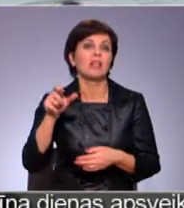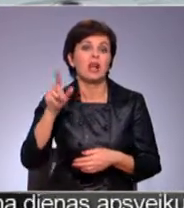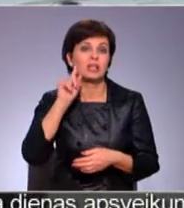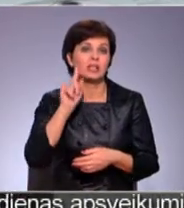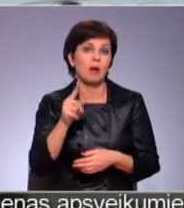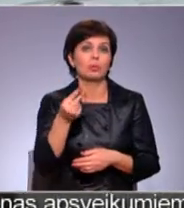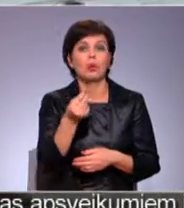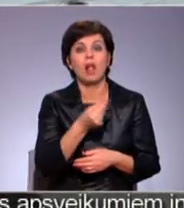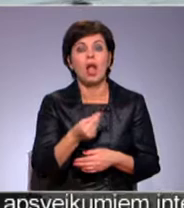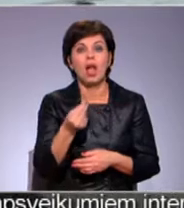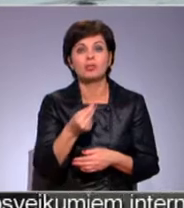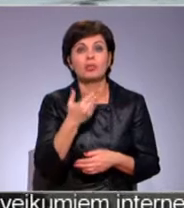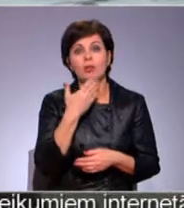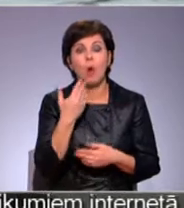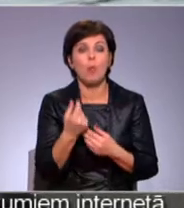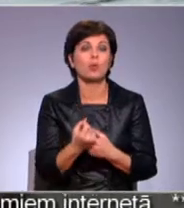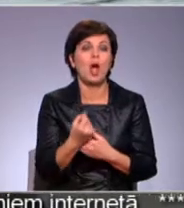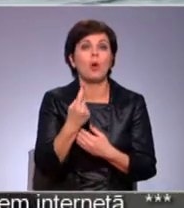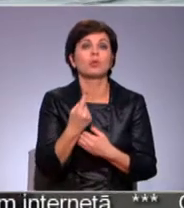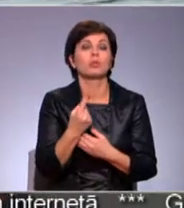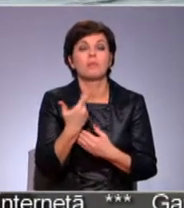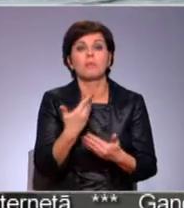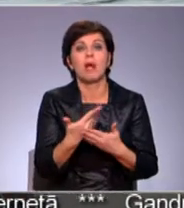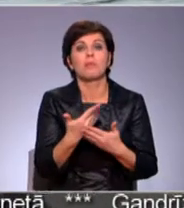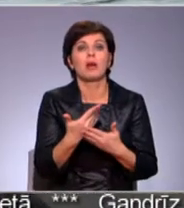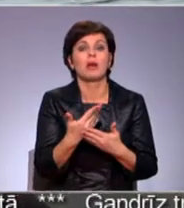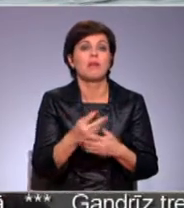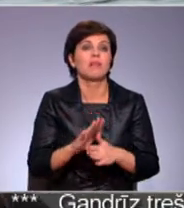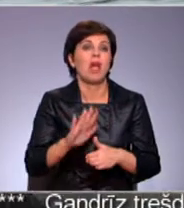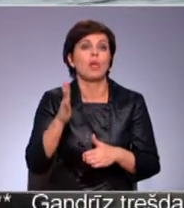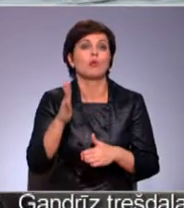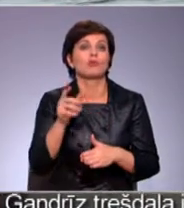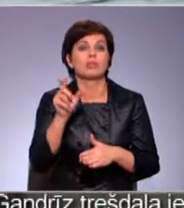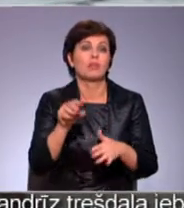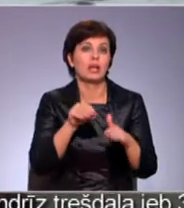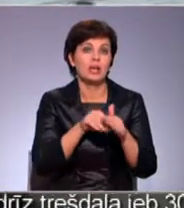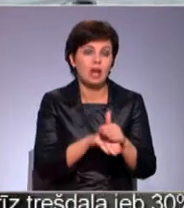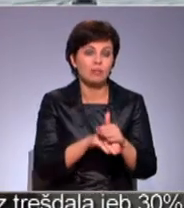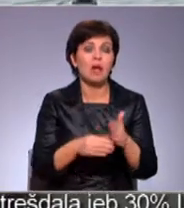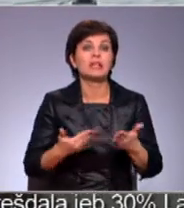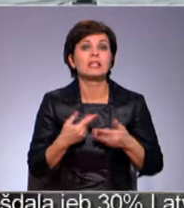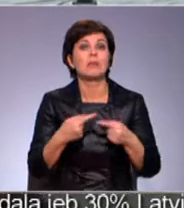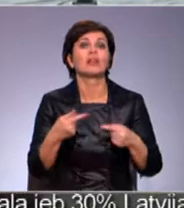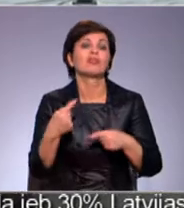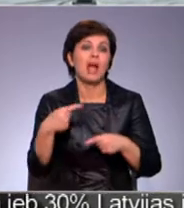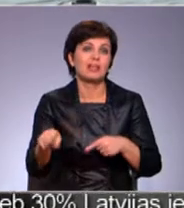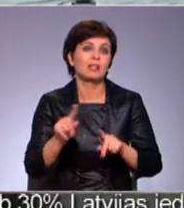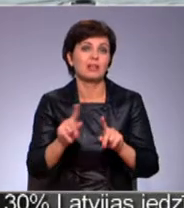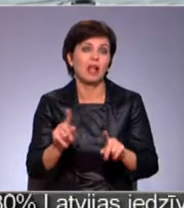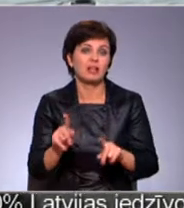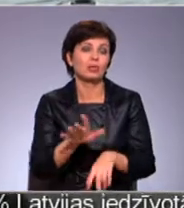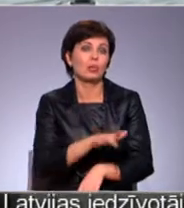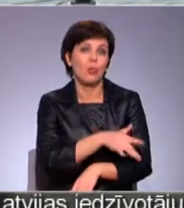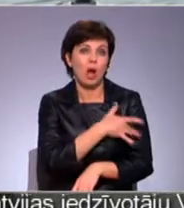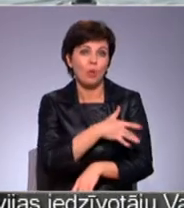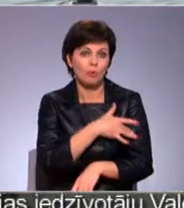nav, tiksim, radusies nejauši, jā, tad cilvēks ir ieguldījis. Sadzīves priekšmetā ir cita lieta, jā, kur būtu esmu nokalpojis